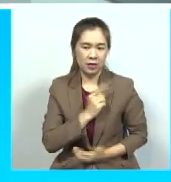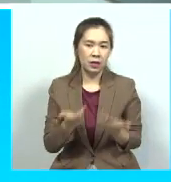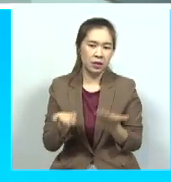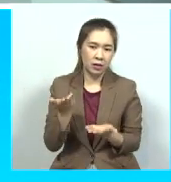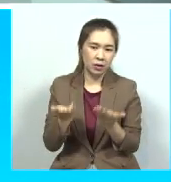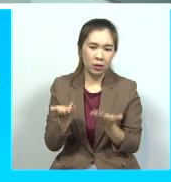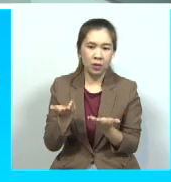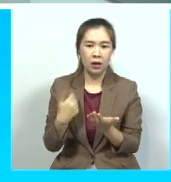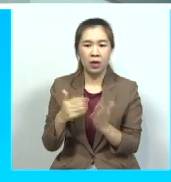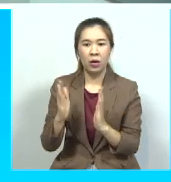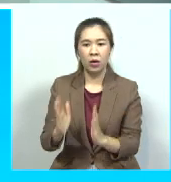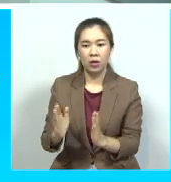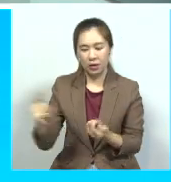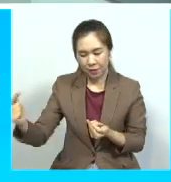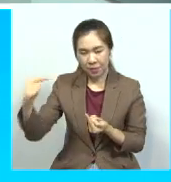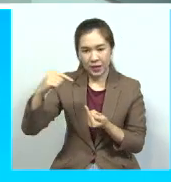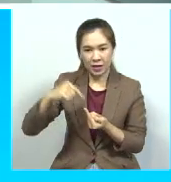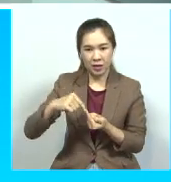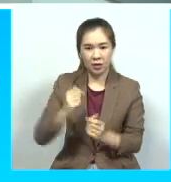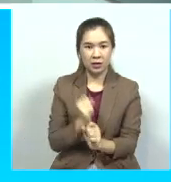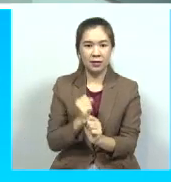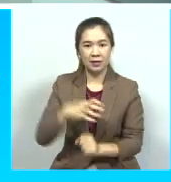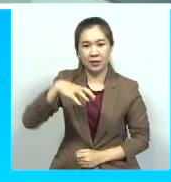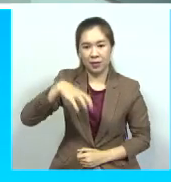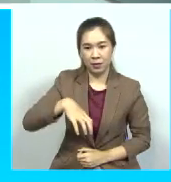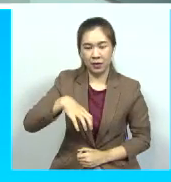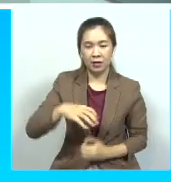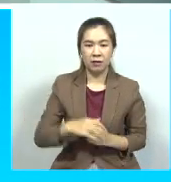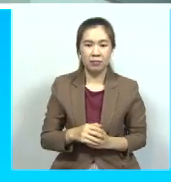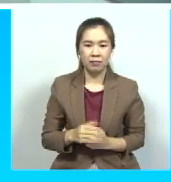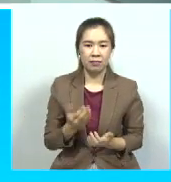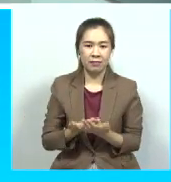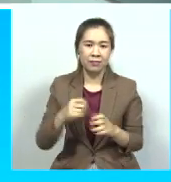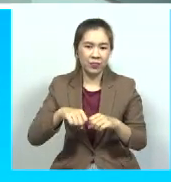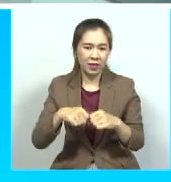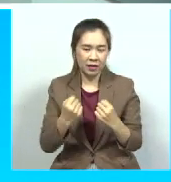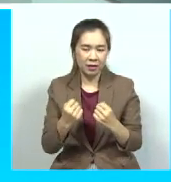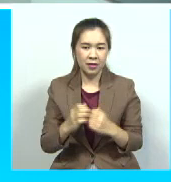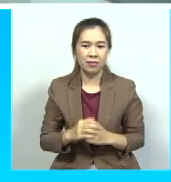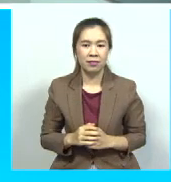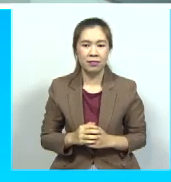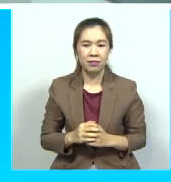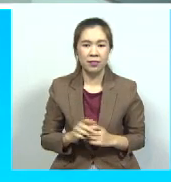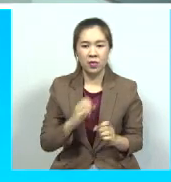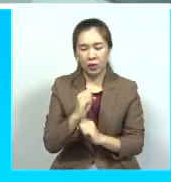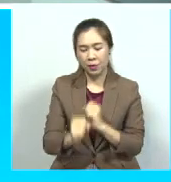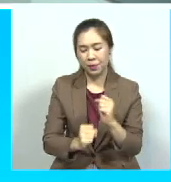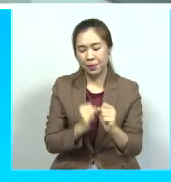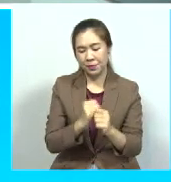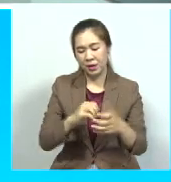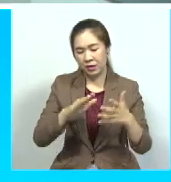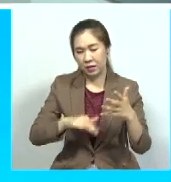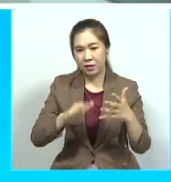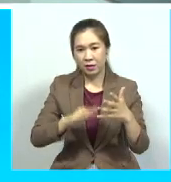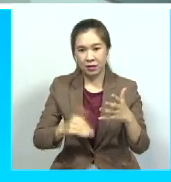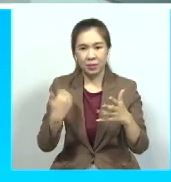ครับมาที่สรรพากรนะครับเอา3บาทหักหน้าที่จ่ายมาจ่ายนะครับขณะเดียวกันพอปลายปีเนี่ยบริษัท A ก็จะต้อง